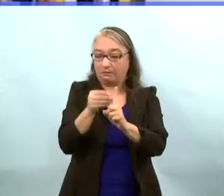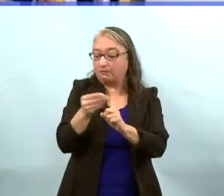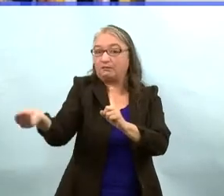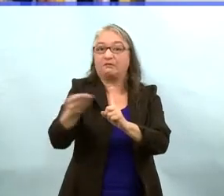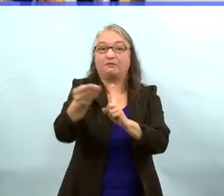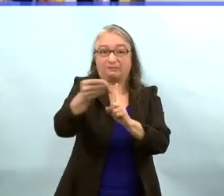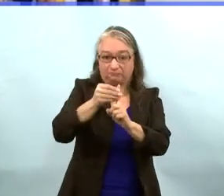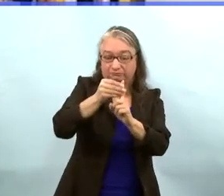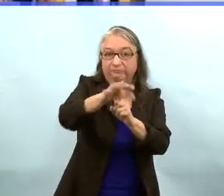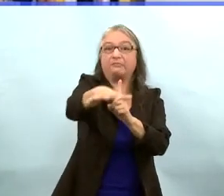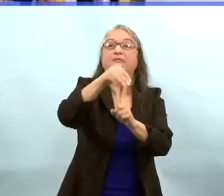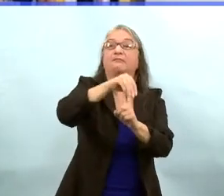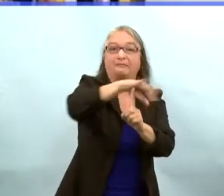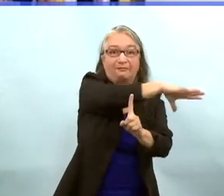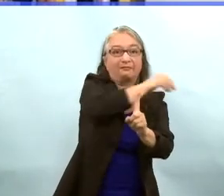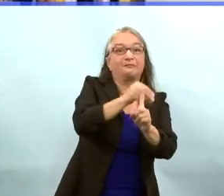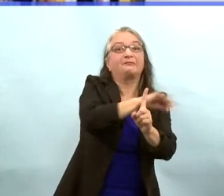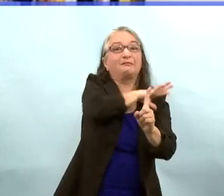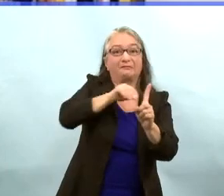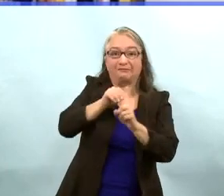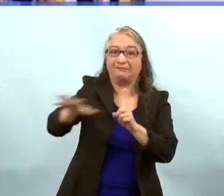ravie de prendre vos questions. Merci.